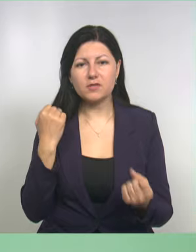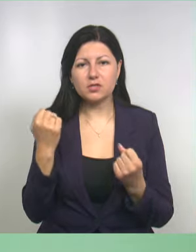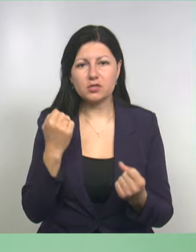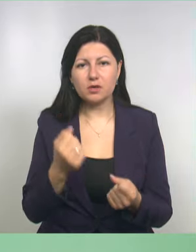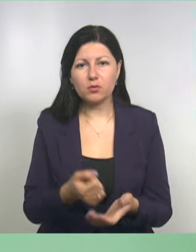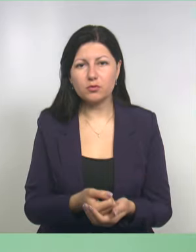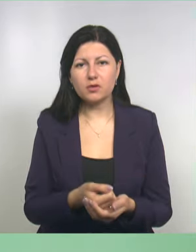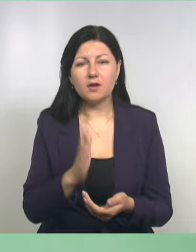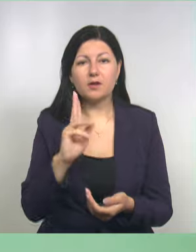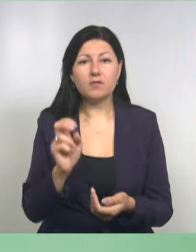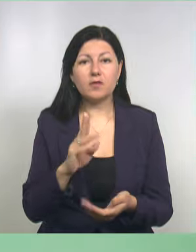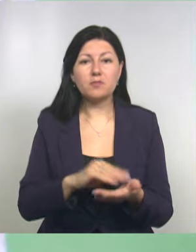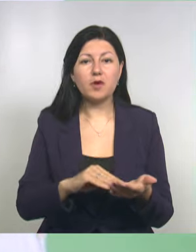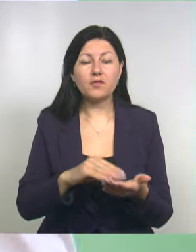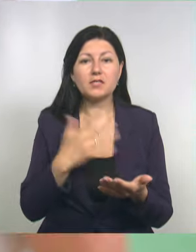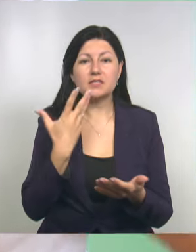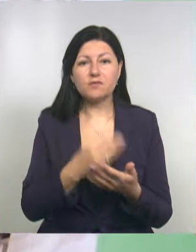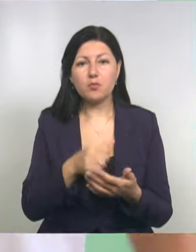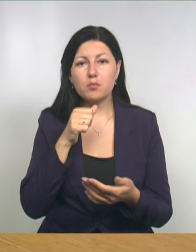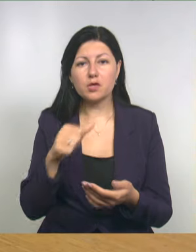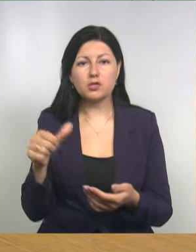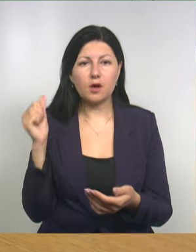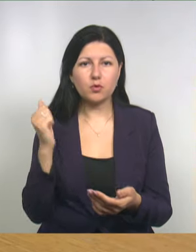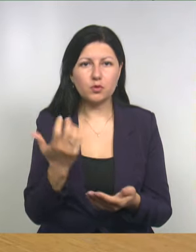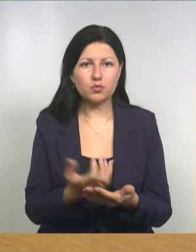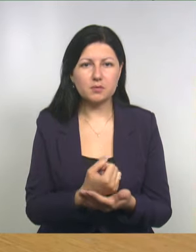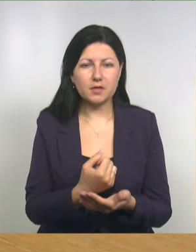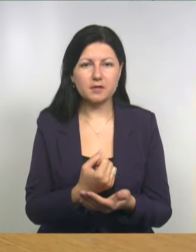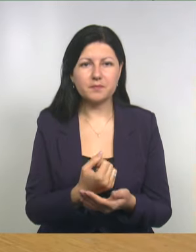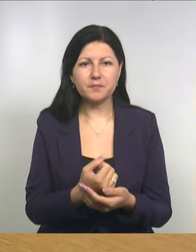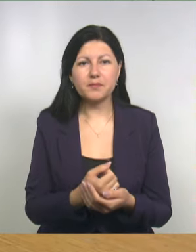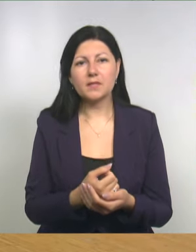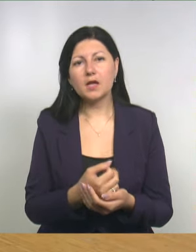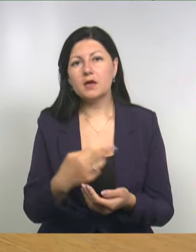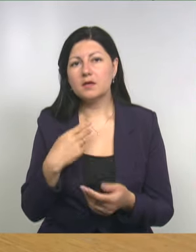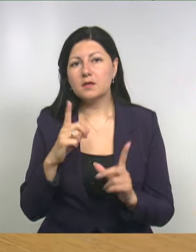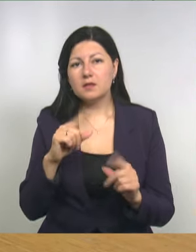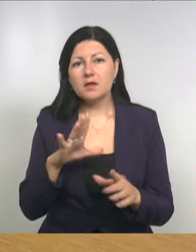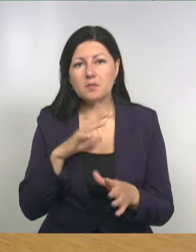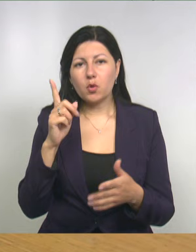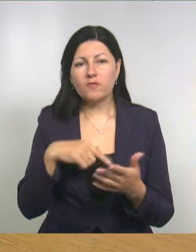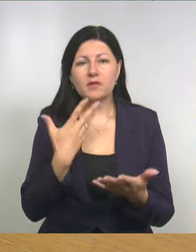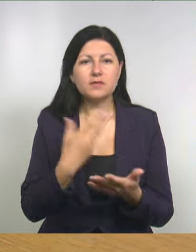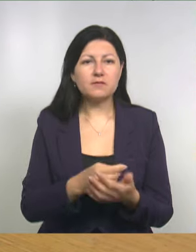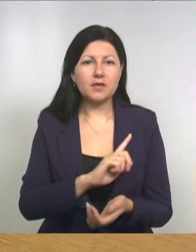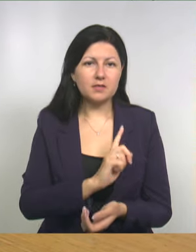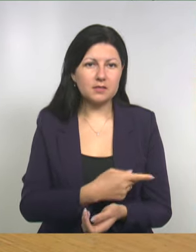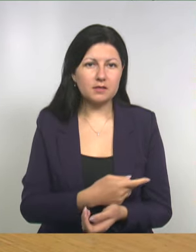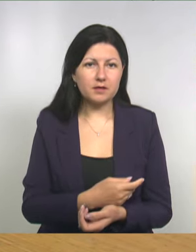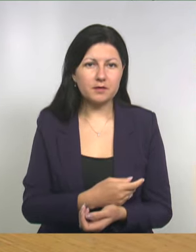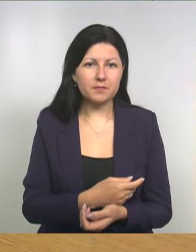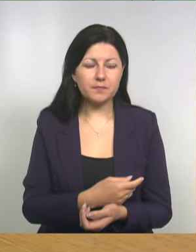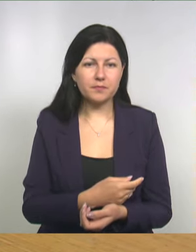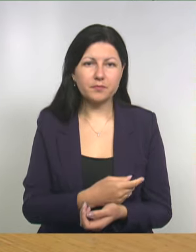культуре. Влад повторил свой прошлогодний успех. Я ехал и был уверен в своих силах.